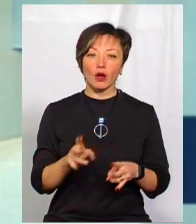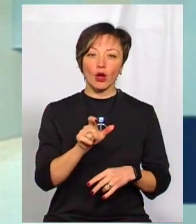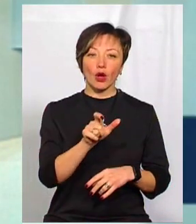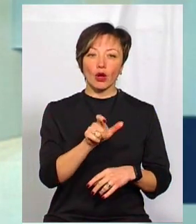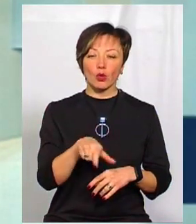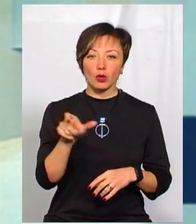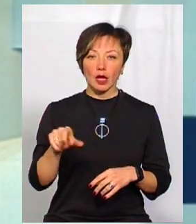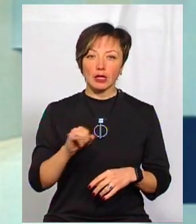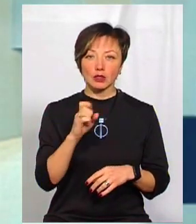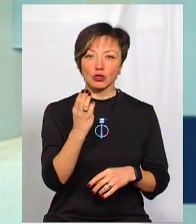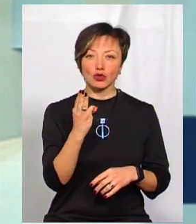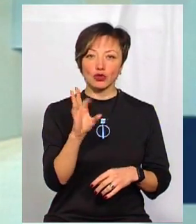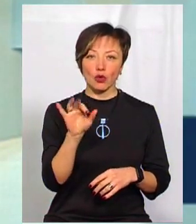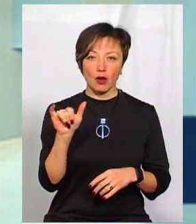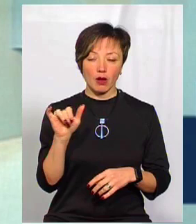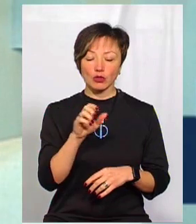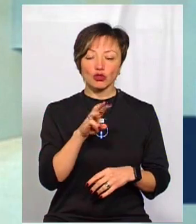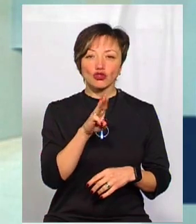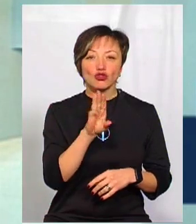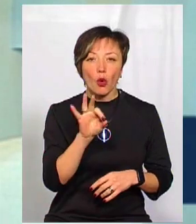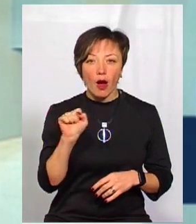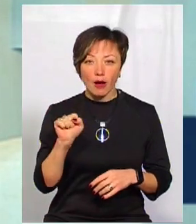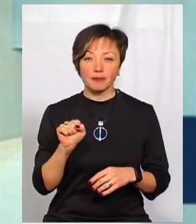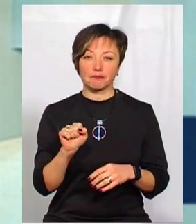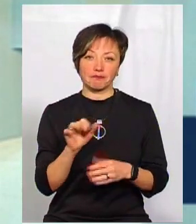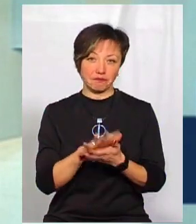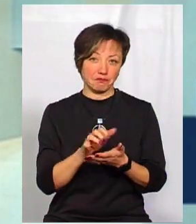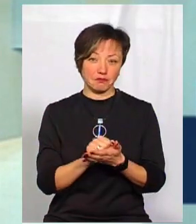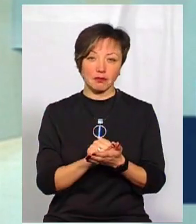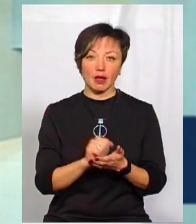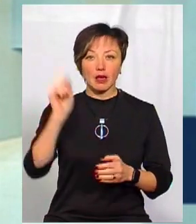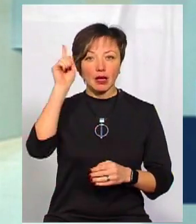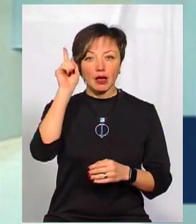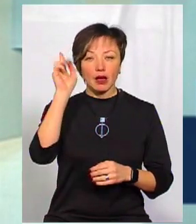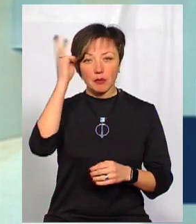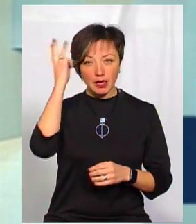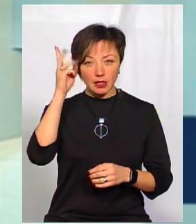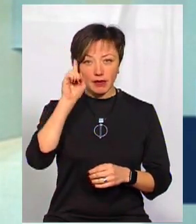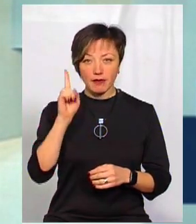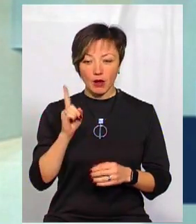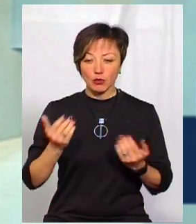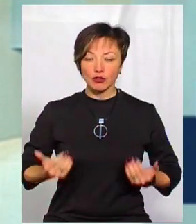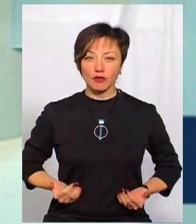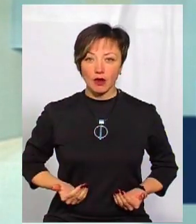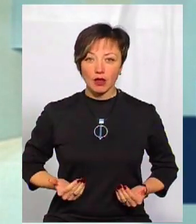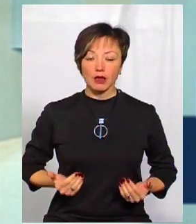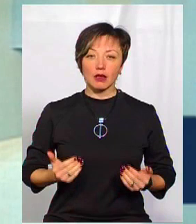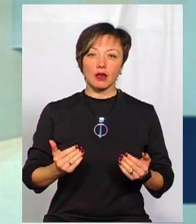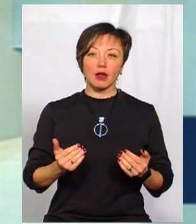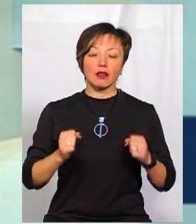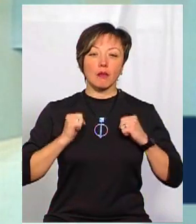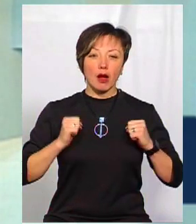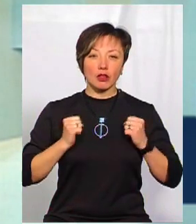юдеї, Шоа. На Хмельниччині євреї проживали опосередковано, тобто